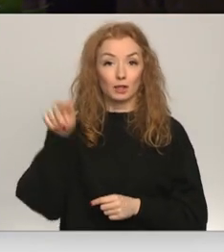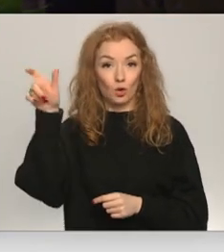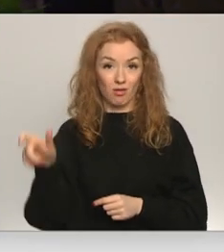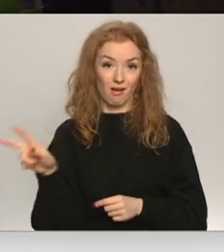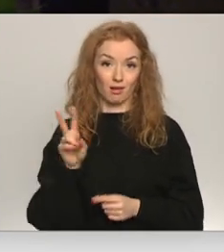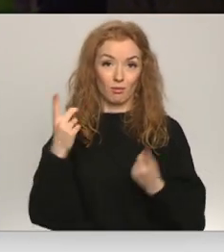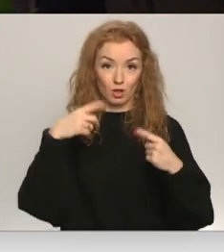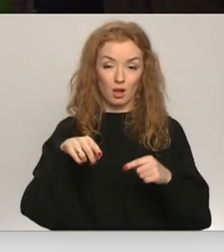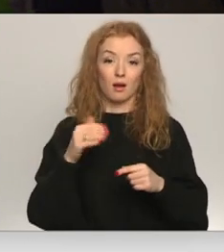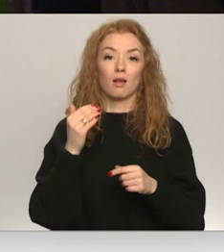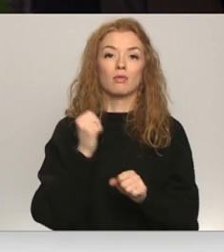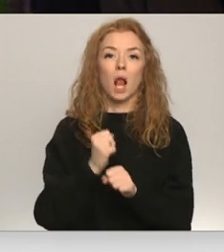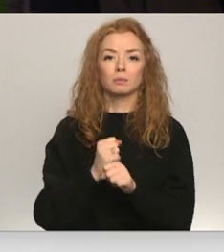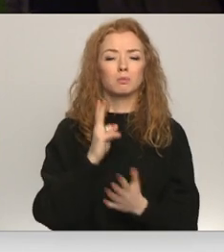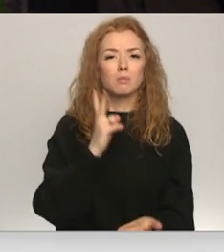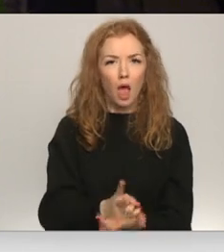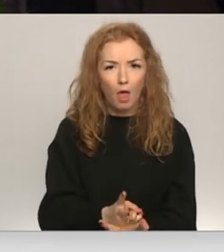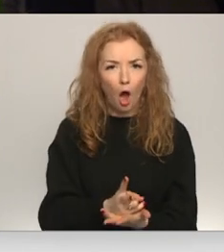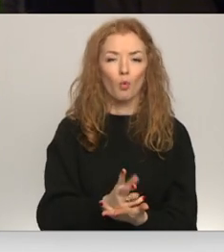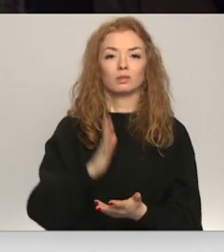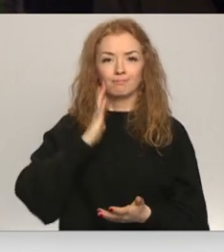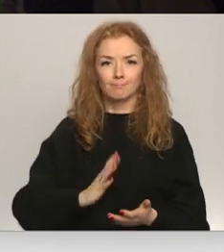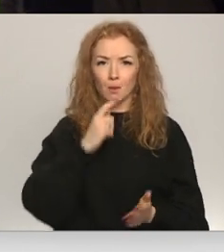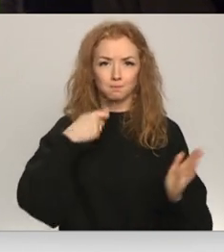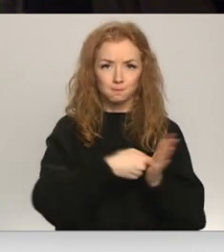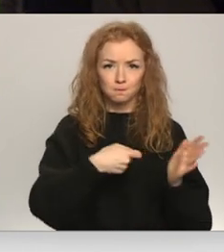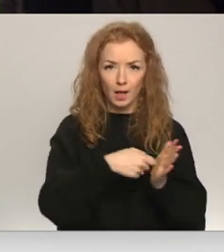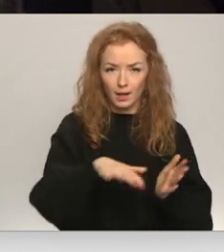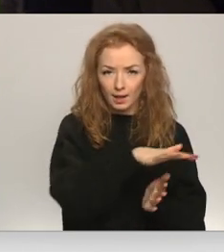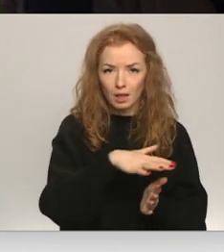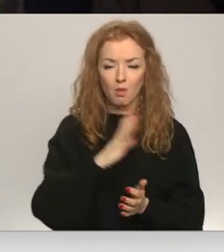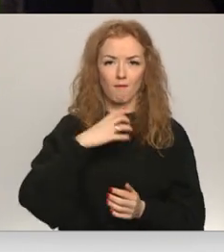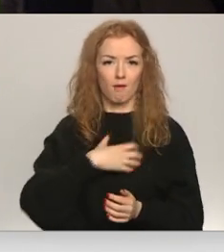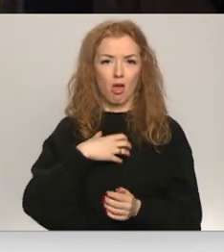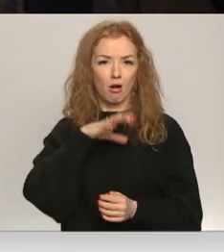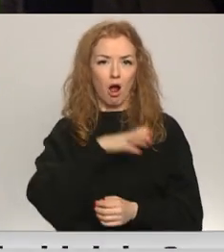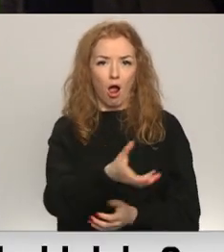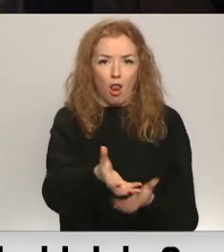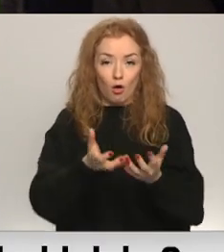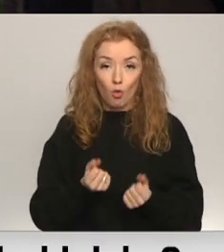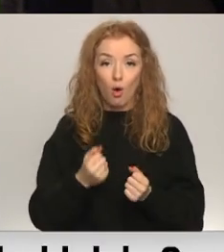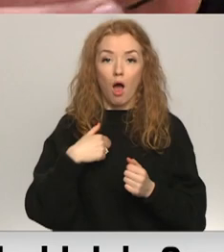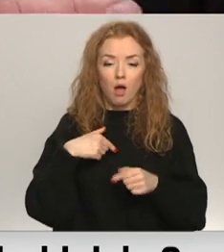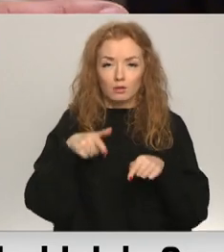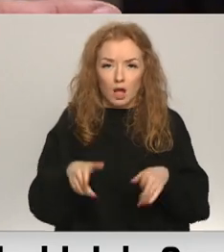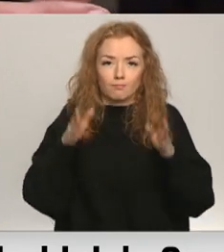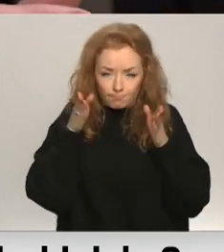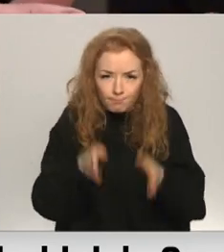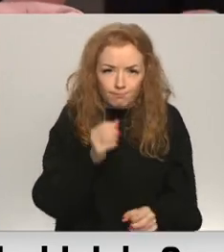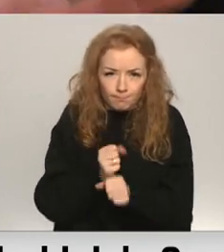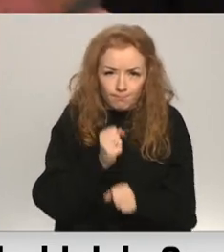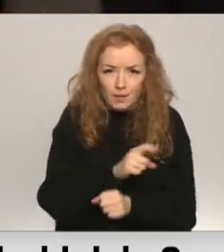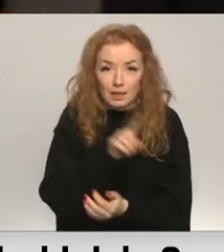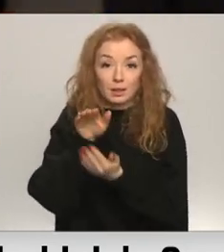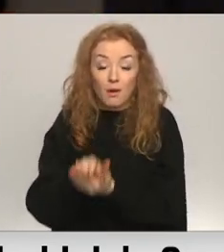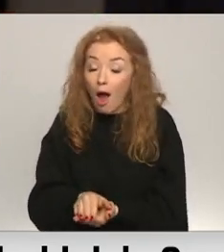bija kā tavs pienākums. Tev ir jābaro ģimene, tev vajag algu. Un es te strādāšu un strādāšu, kamēr nomirišu.